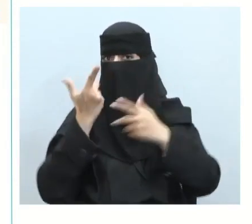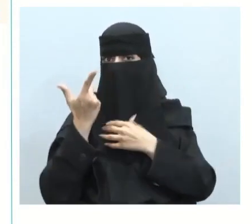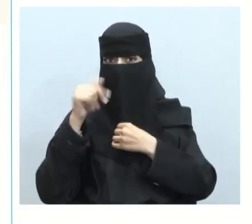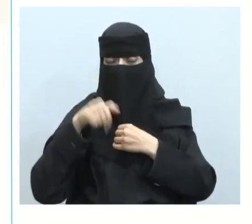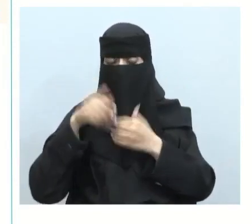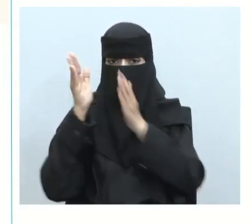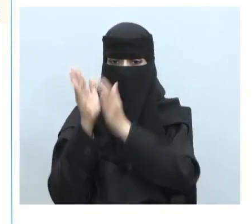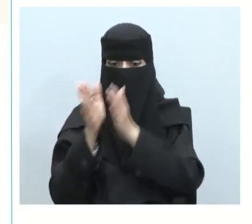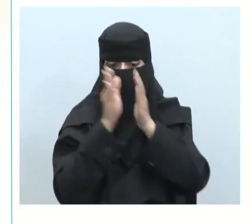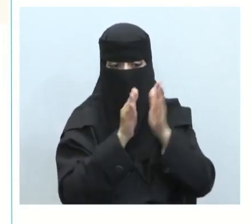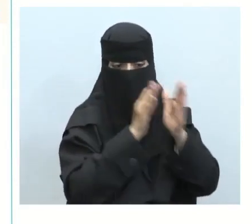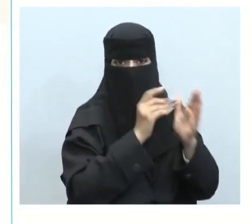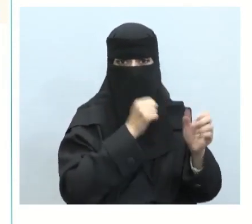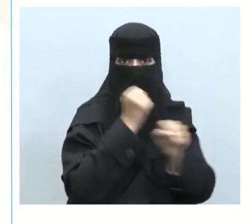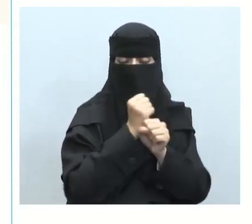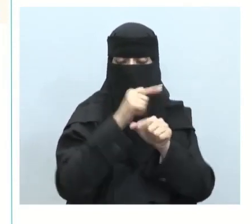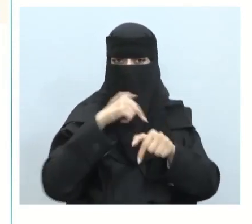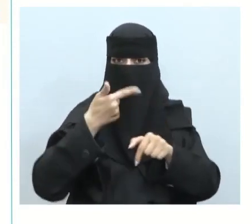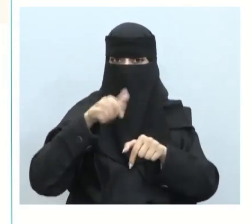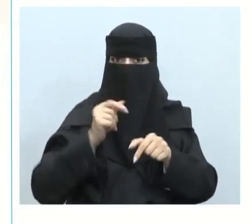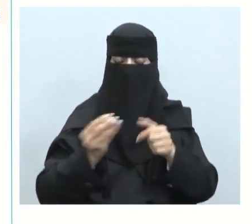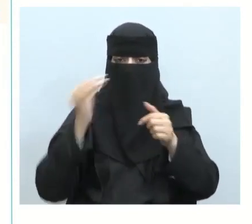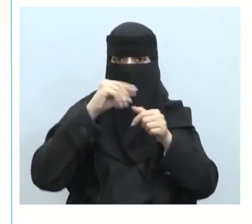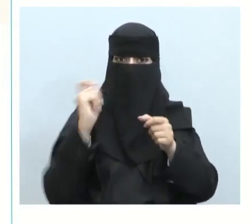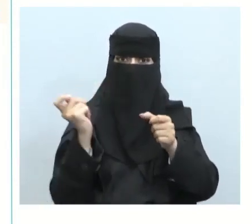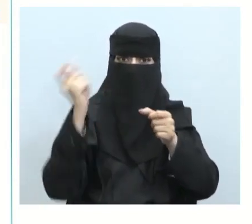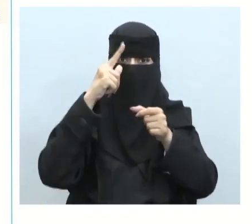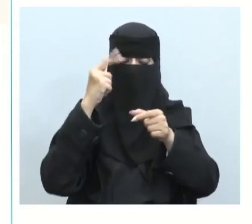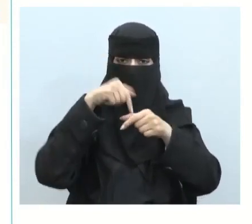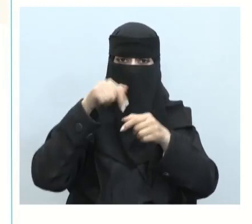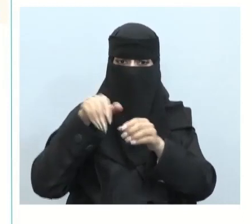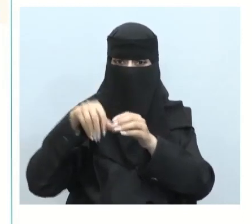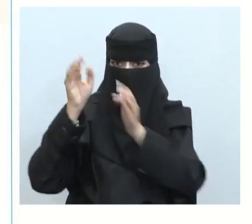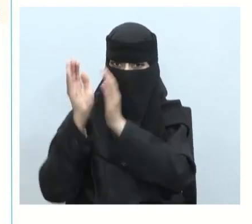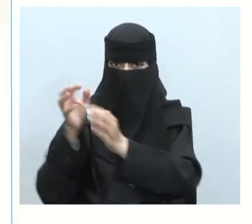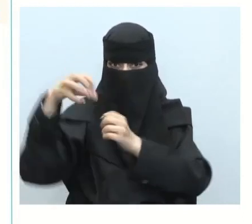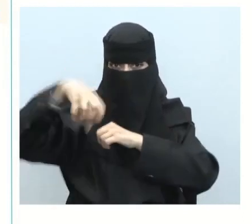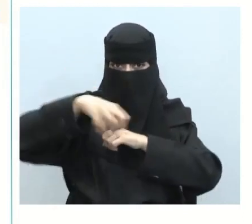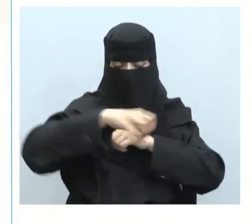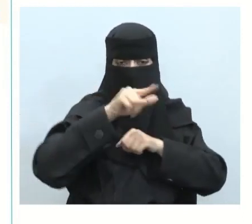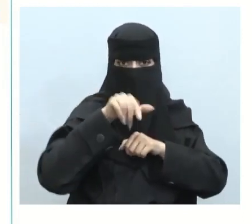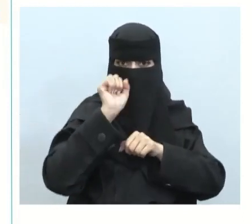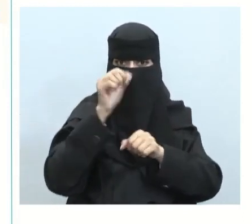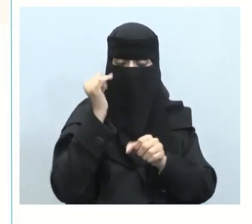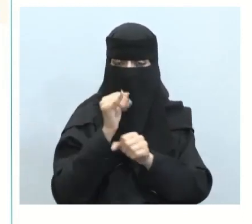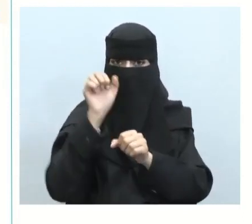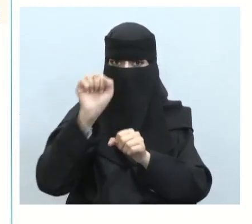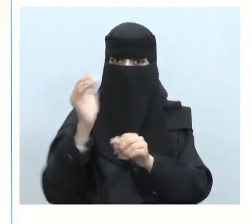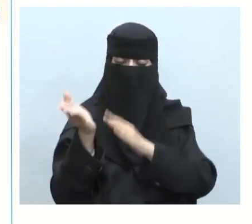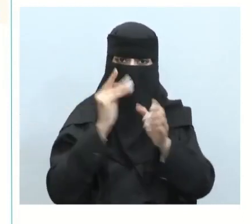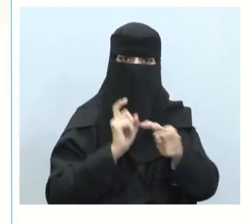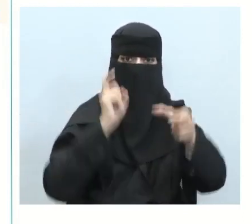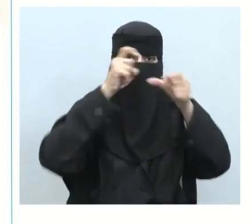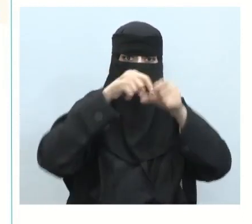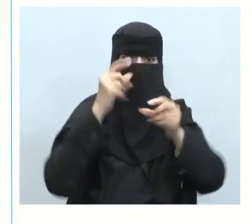نقسم اجراءات العمل وبالتالي قد نعين كل قسم لديه موظف وبعد ذلك يكون تخصص ومن ثم نصل الى